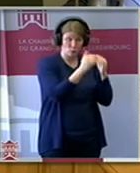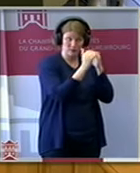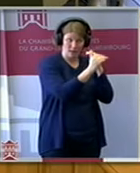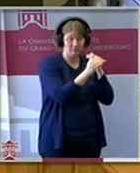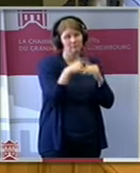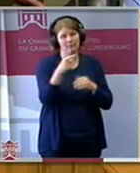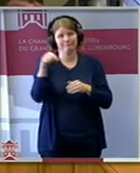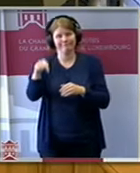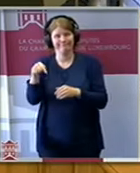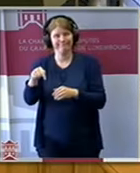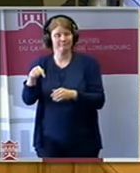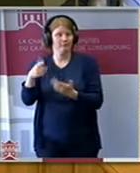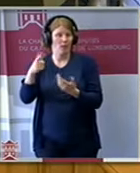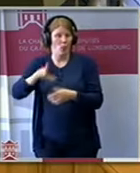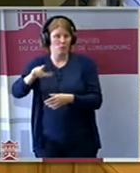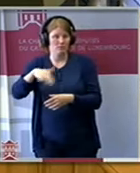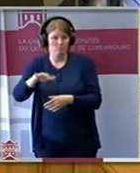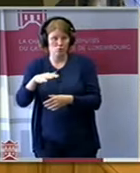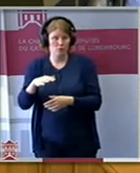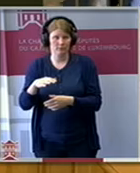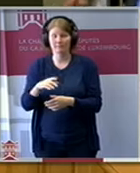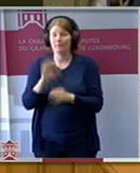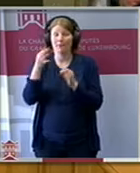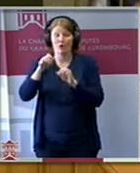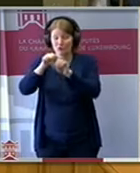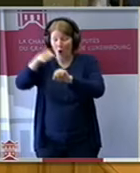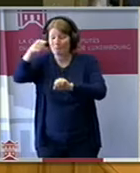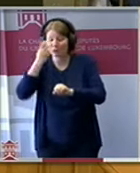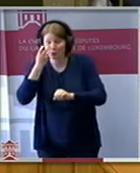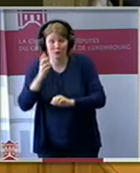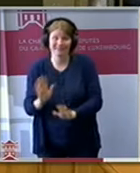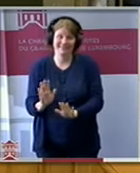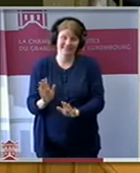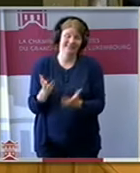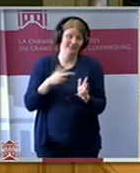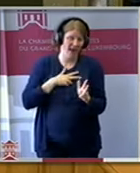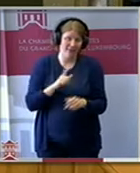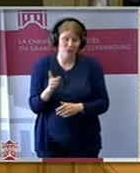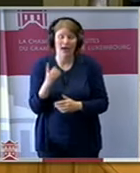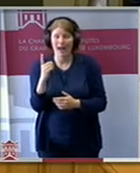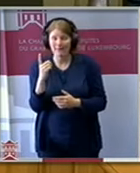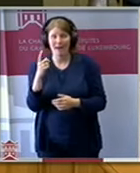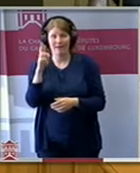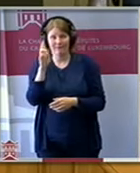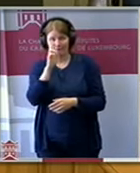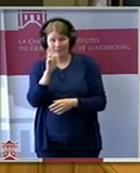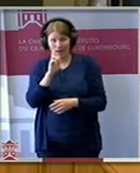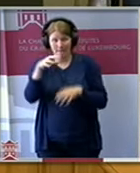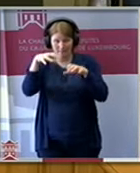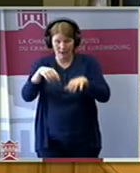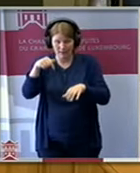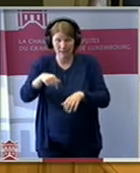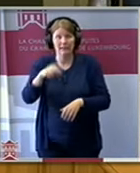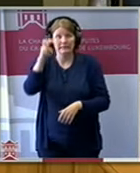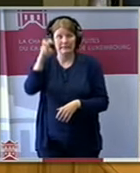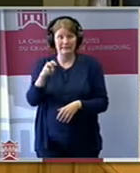Briefbohrten. Also nicht realement, die machen nicht Transition zu gehen. Banken, die hier Sitzer haben, investieren natürlich auch in den Multien,